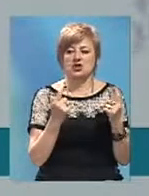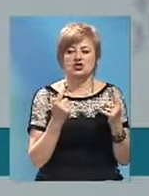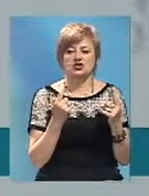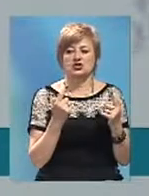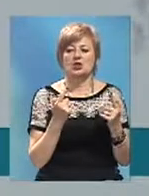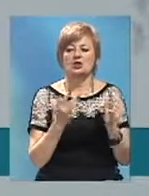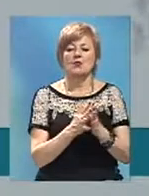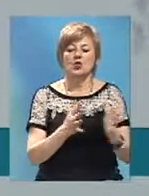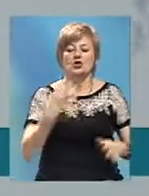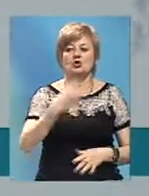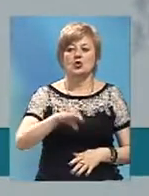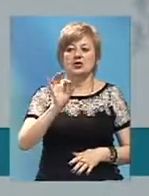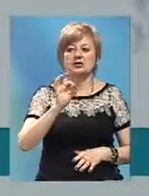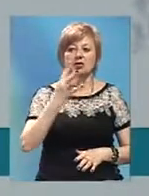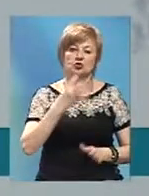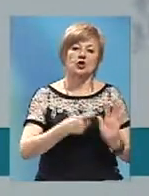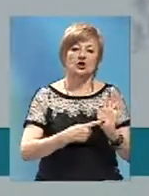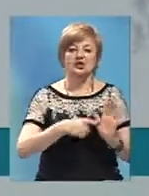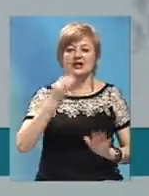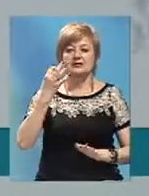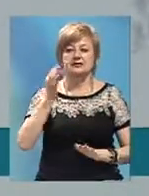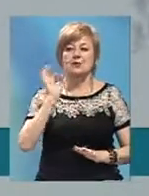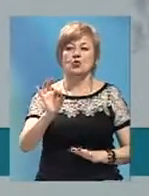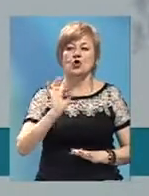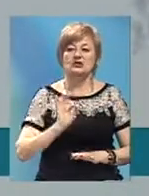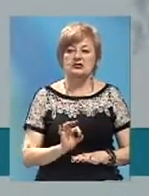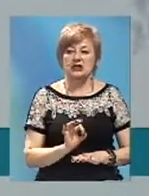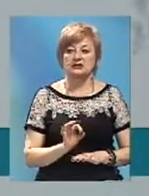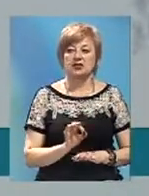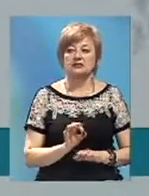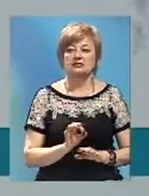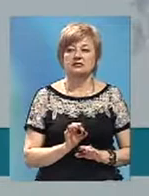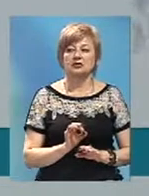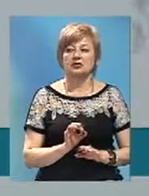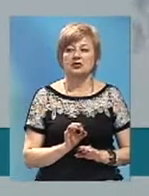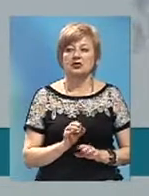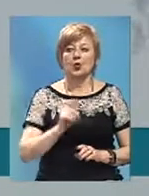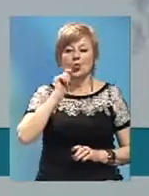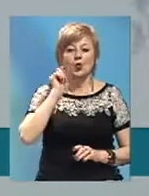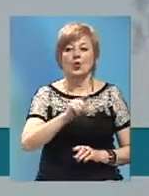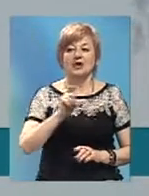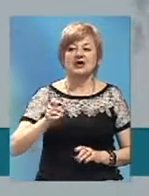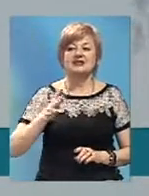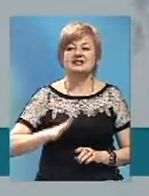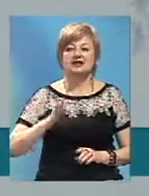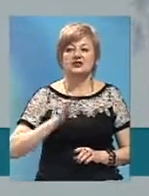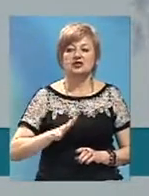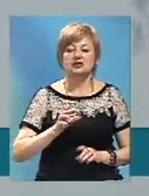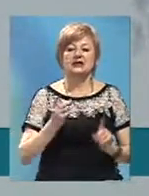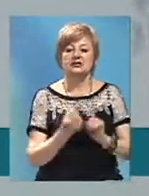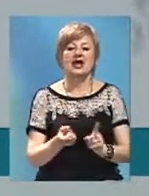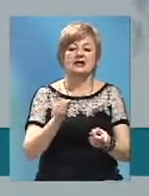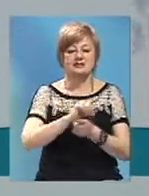Більше 40%, 46%, якщо мені не відмовляє пам'ять, 46%. Відсотків українців чекають на